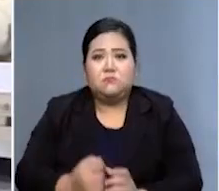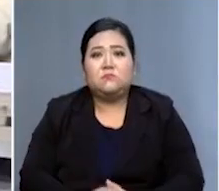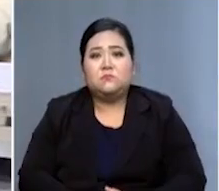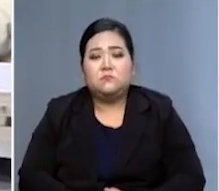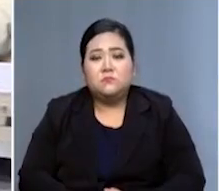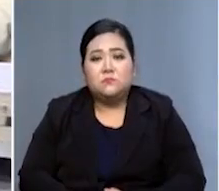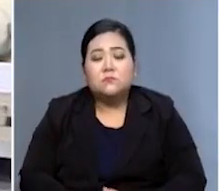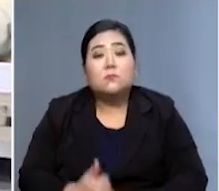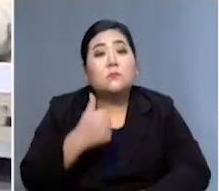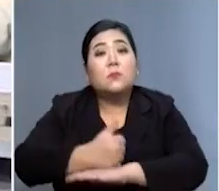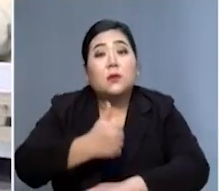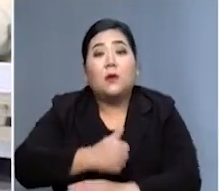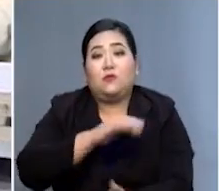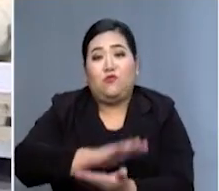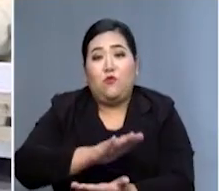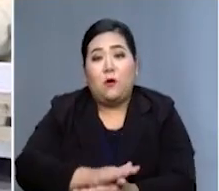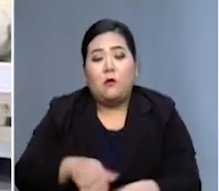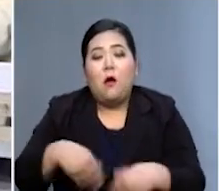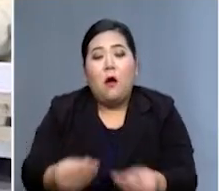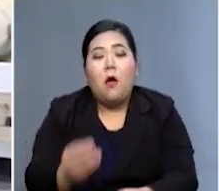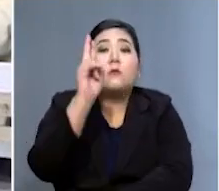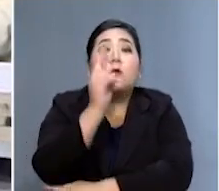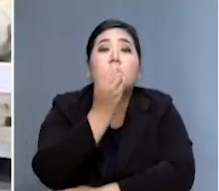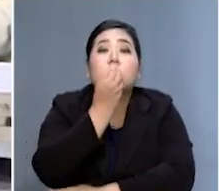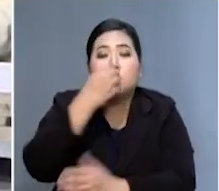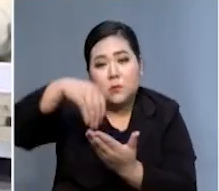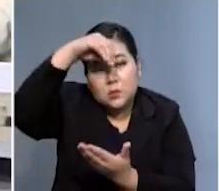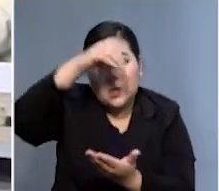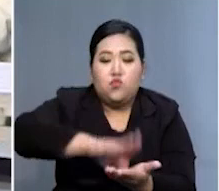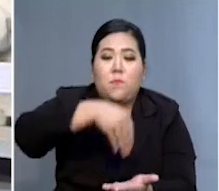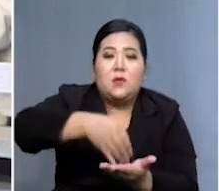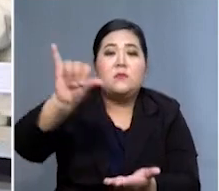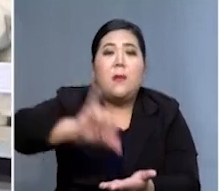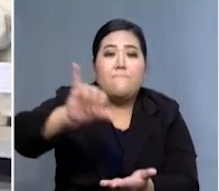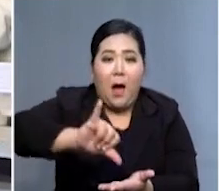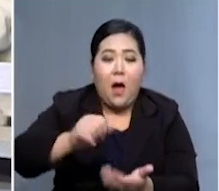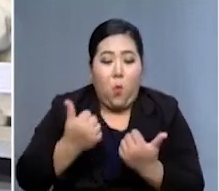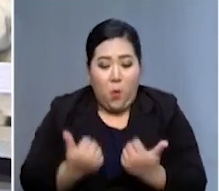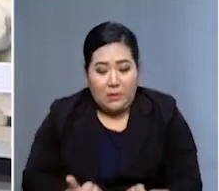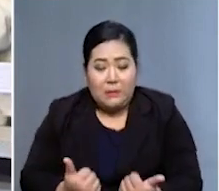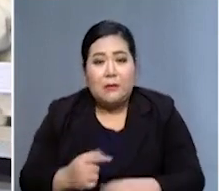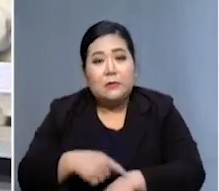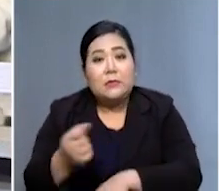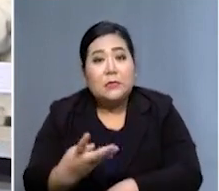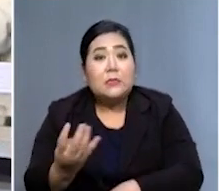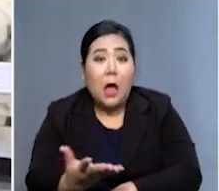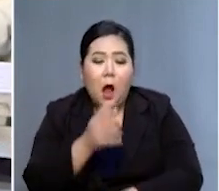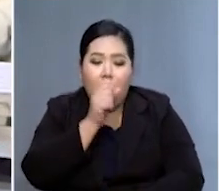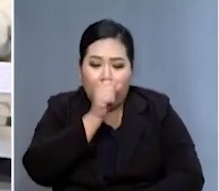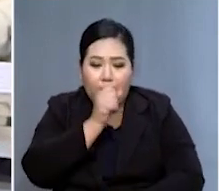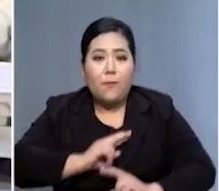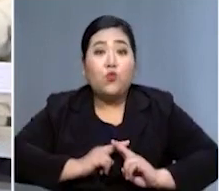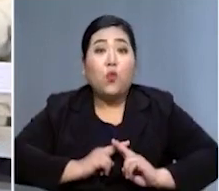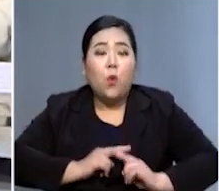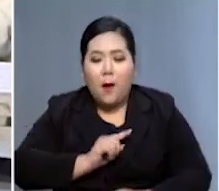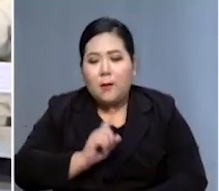ส่วนประเด็นผู้อำนวยการโรงเรียนที่ให้นักเรียนกินขนมจีนคลุกน้ำปลาเมื่อเช้ามืดวันนี้ก่อนทำการเนี่ยเข้าไปรายงานตัวแบบเงียบๆนะครับหลังจากที่